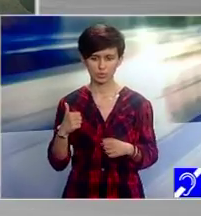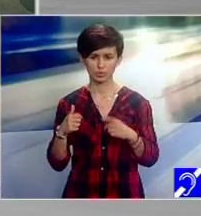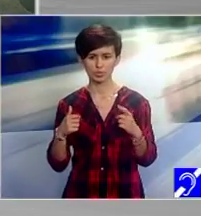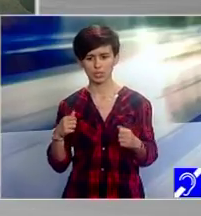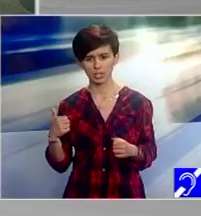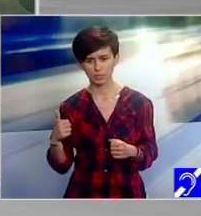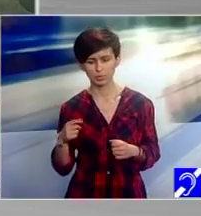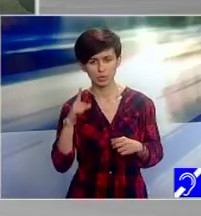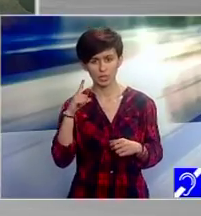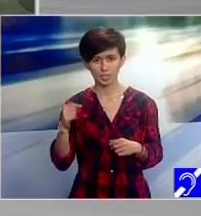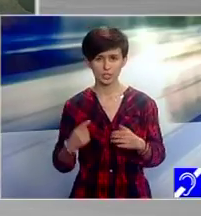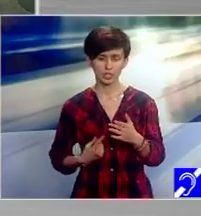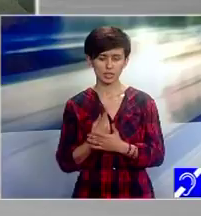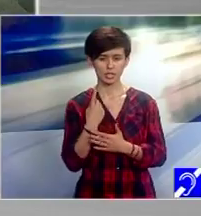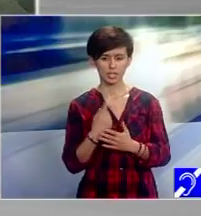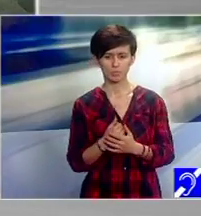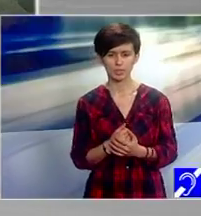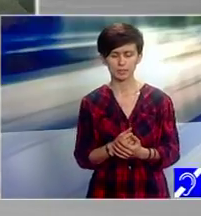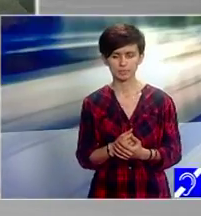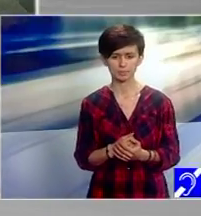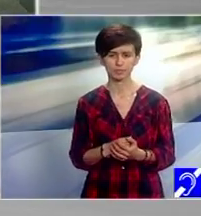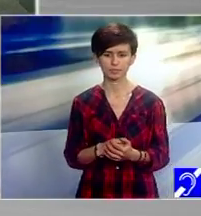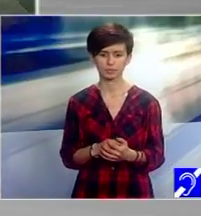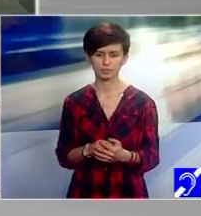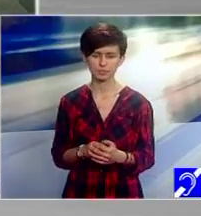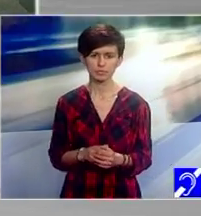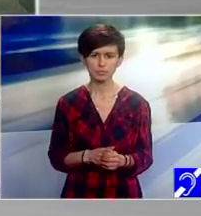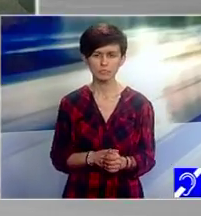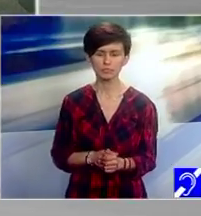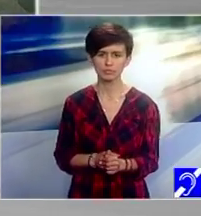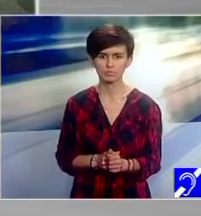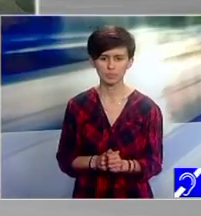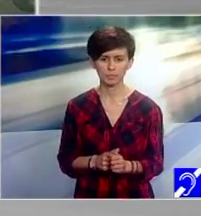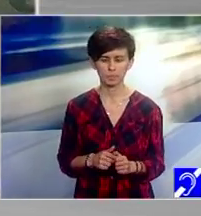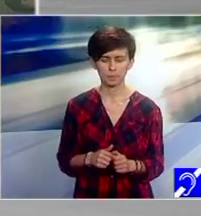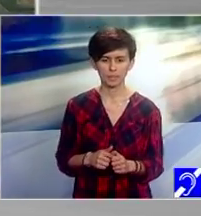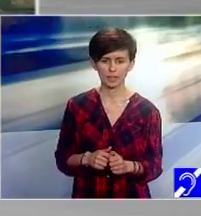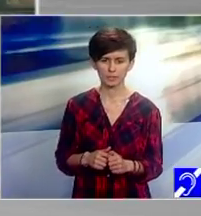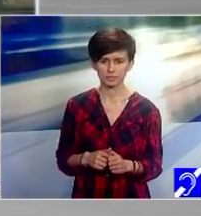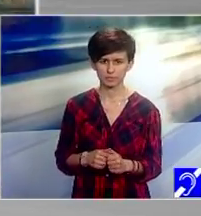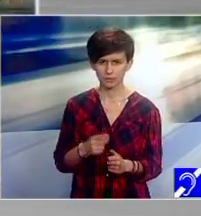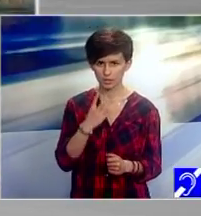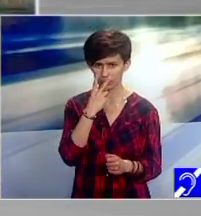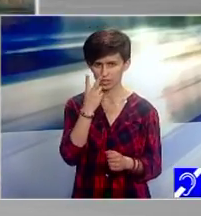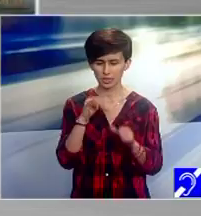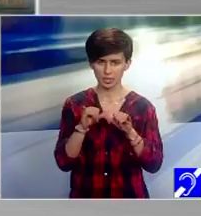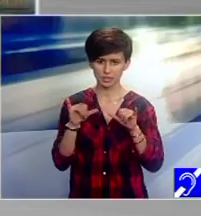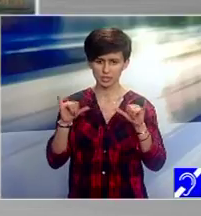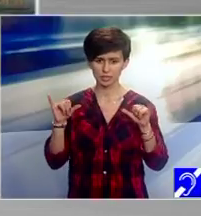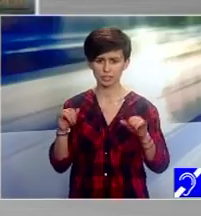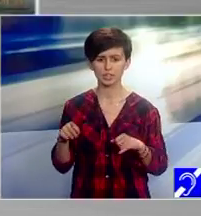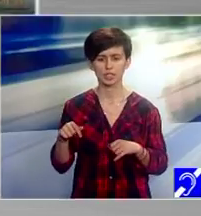rezultatele apar. În primul rând, există această socializare a copiilor, se dezvoltă autonomia ale o